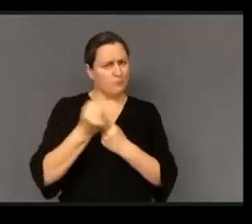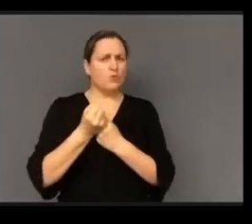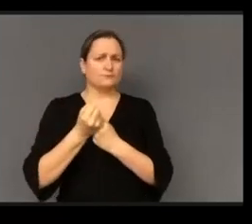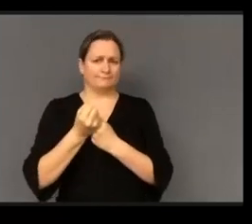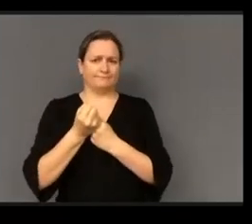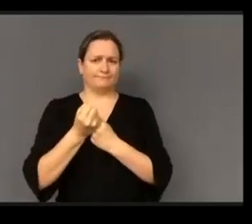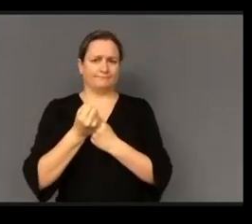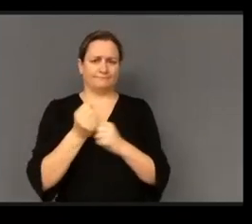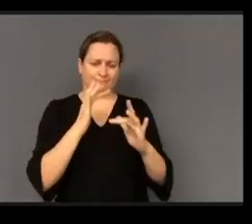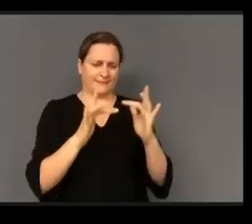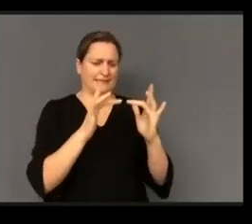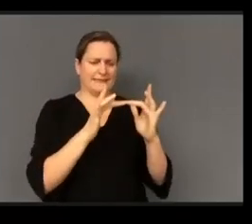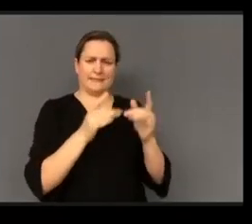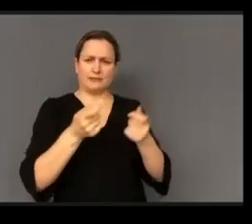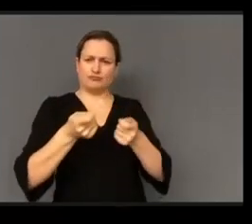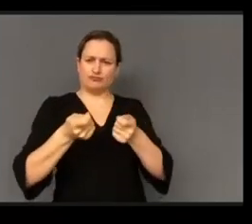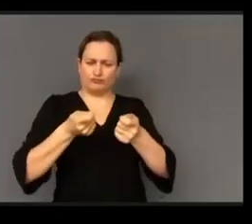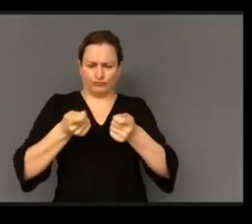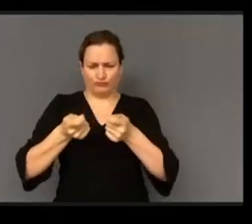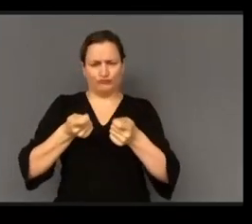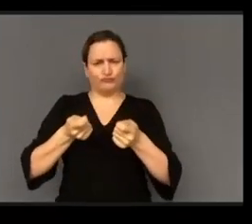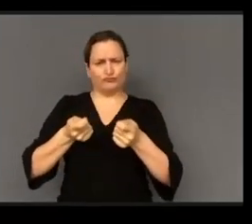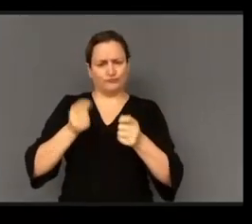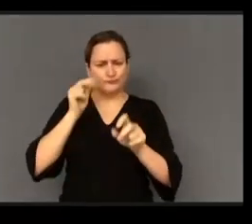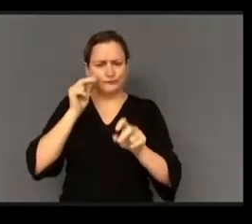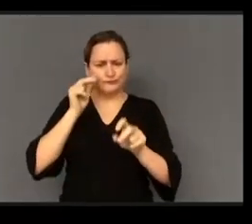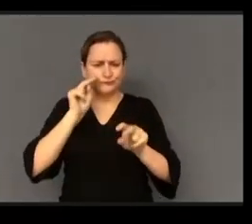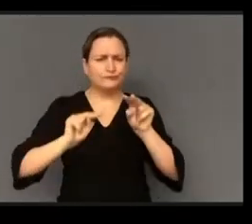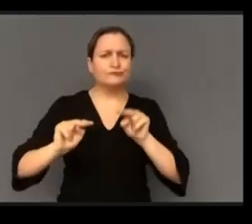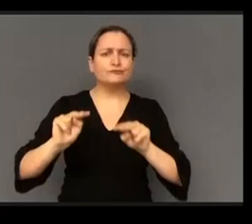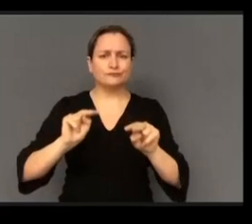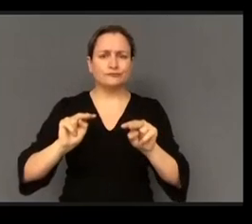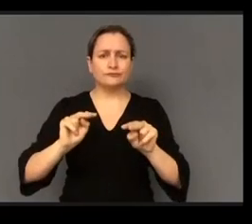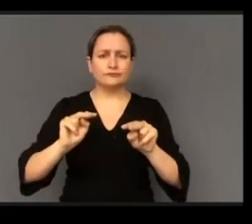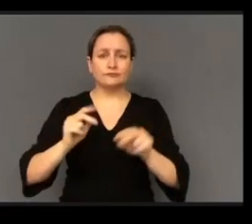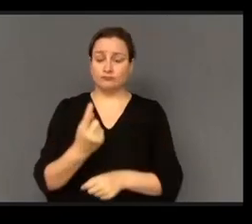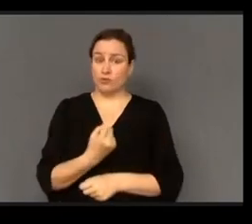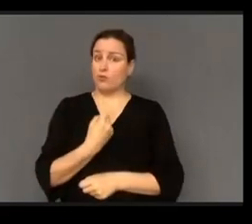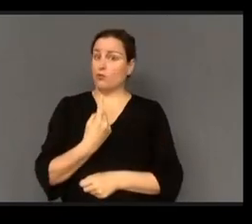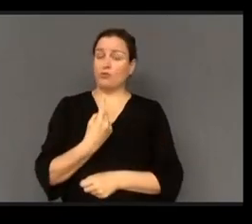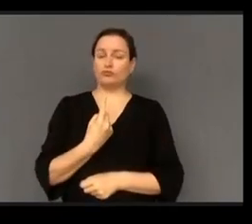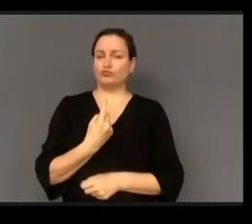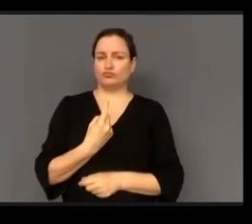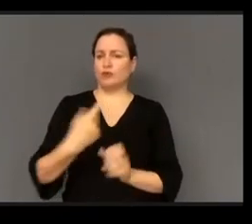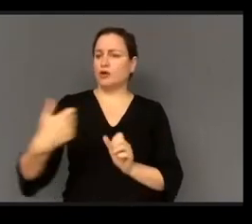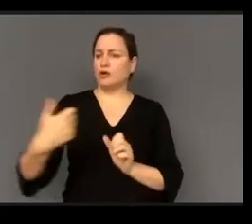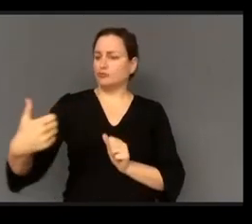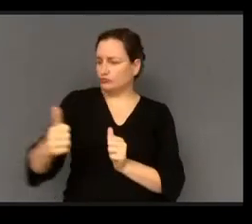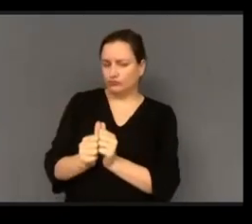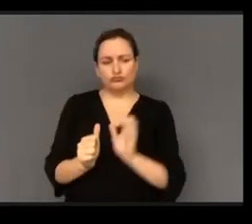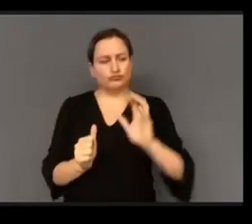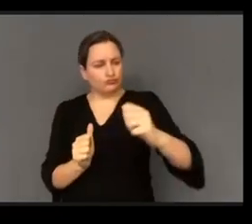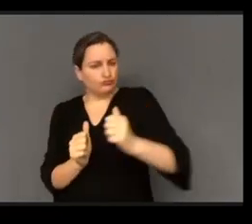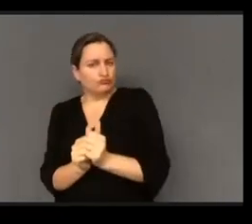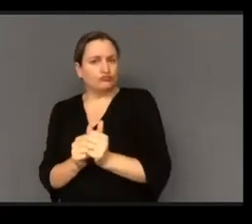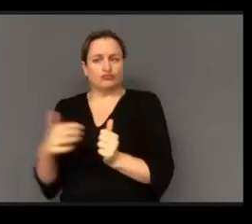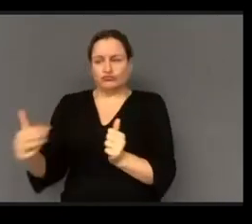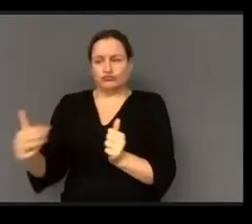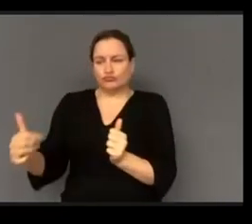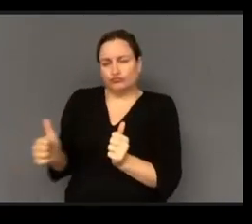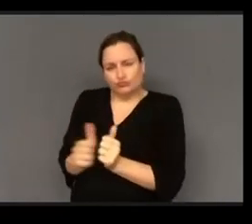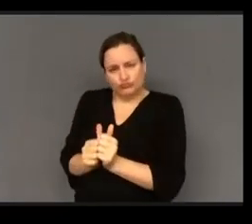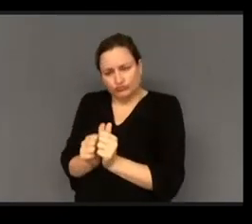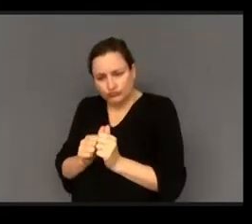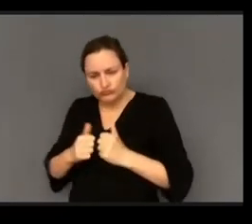支持并继续致力于由不同立场的多利益相关方来进行互联网共治。